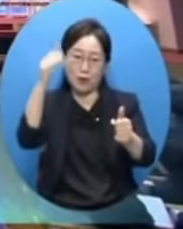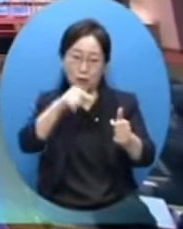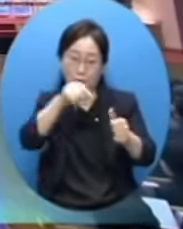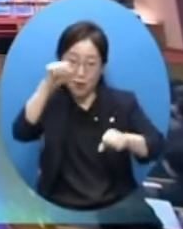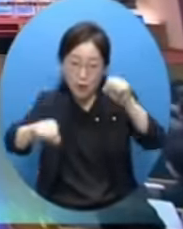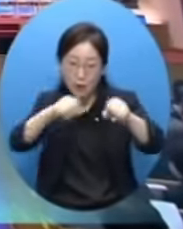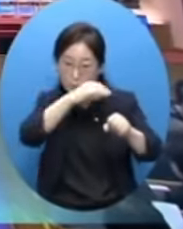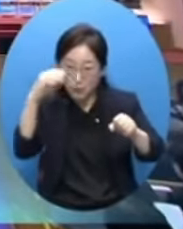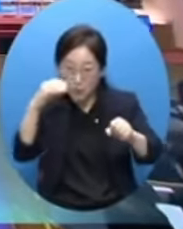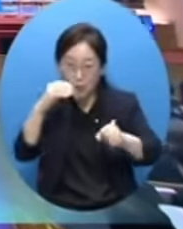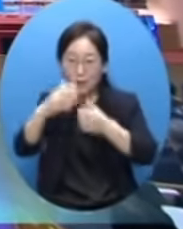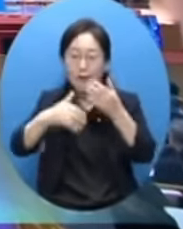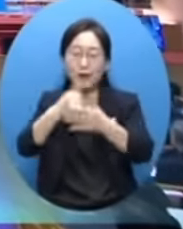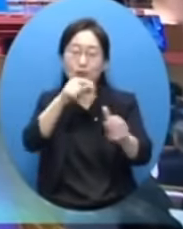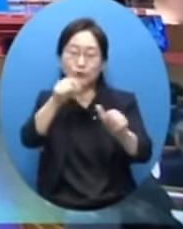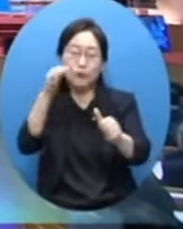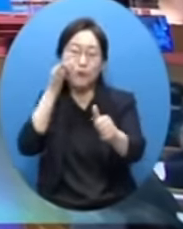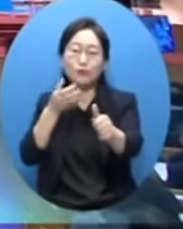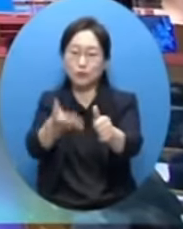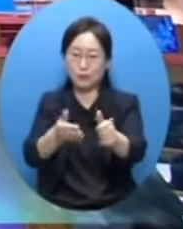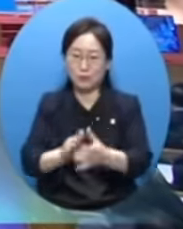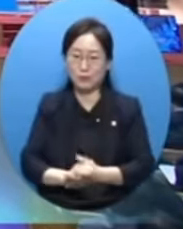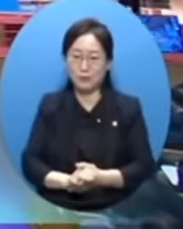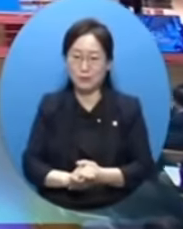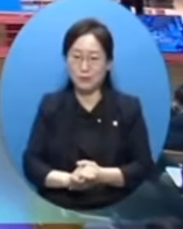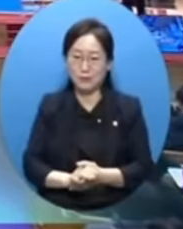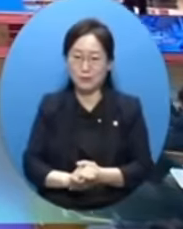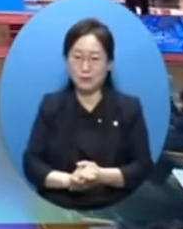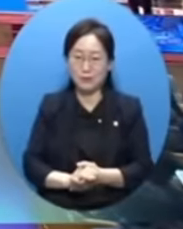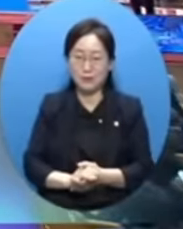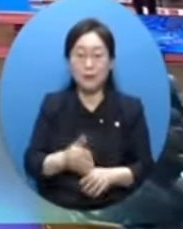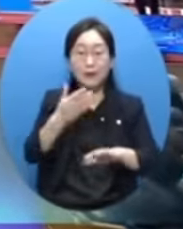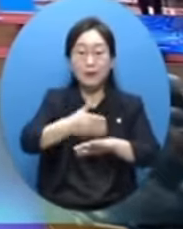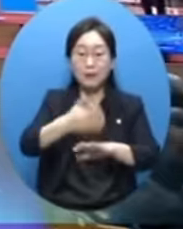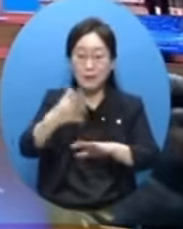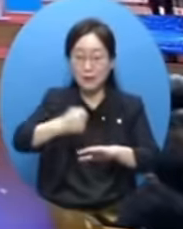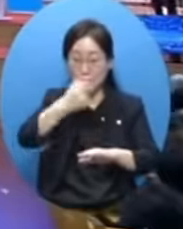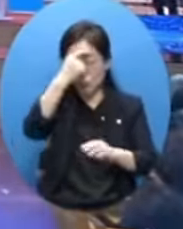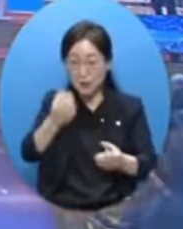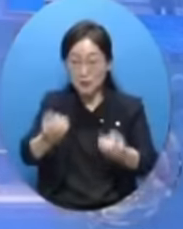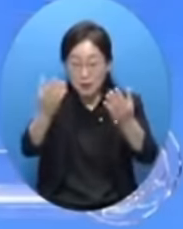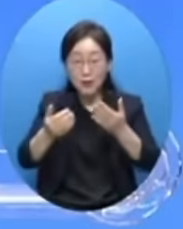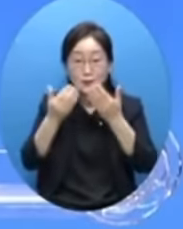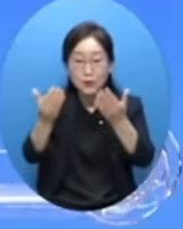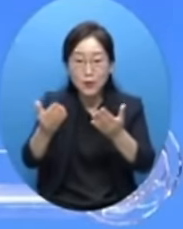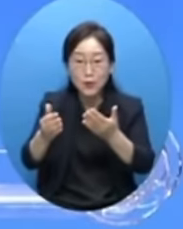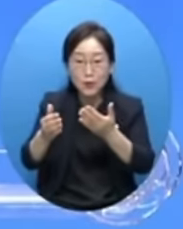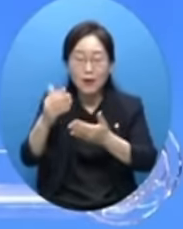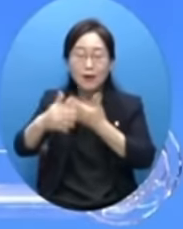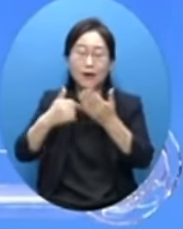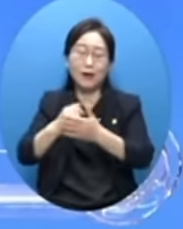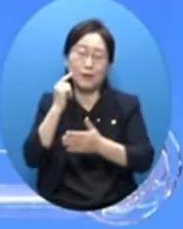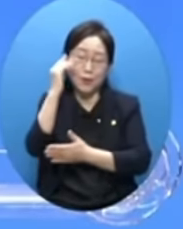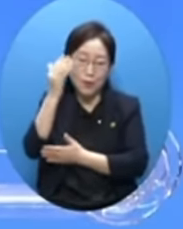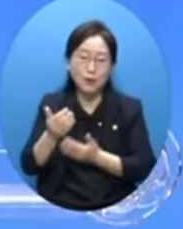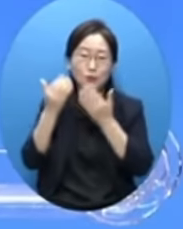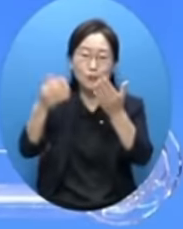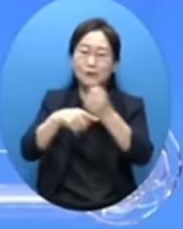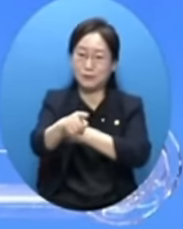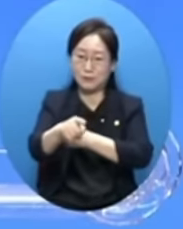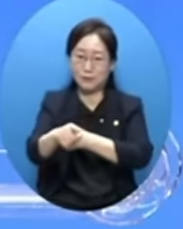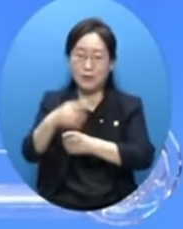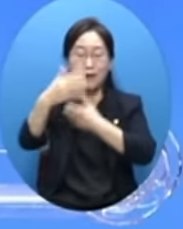내가 하나님의 구원을 보이리라. 감사로 제사를 드리면 우리가 하나님을 영광스럽게 하고 하나님의 구원의